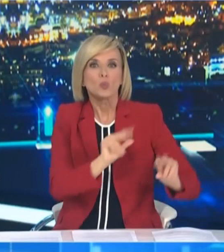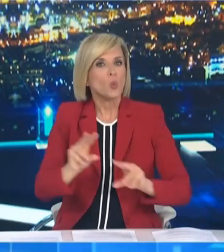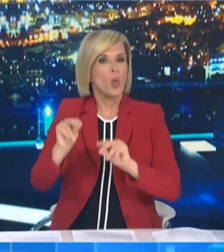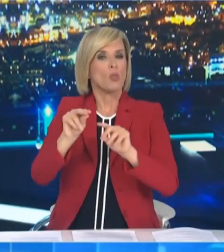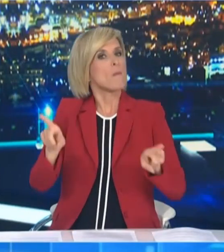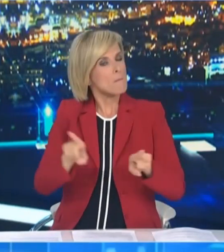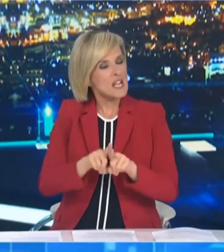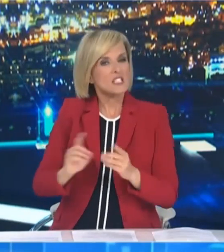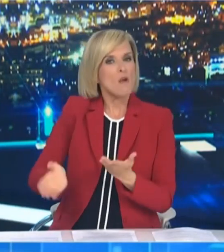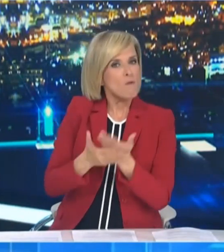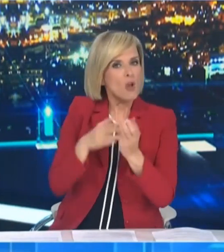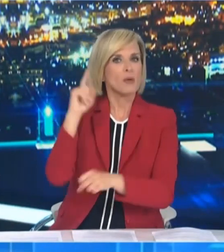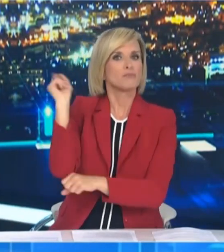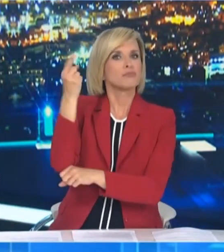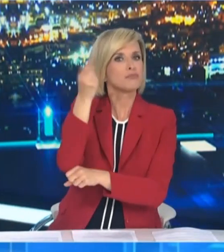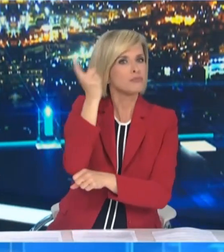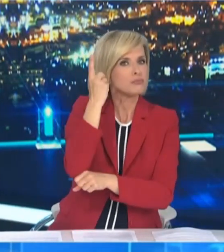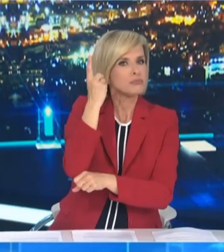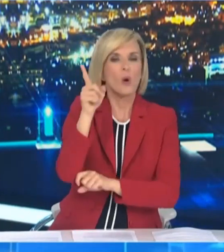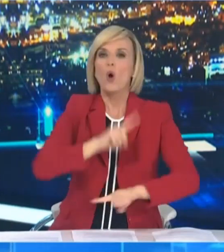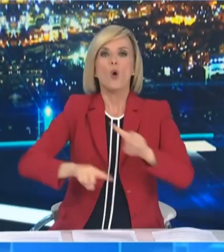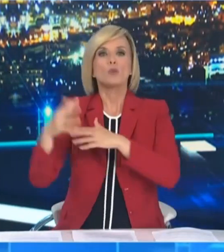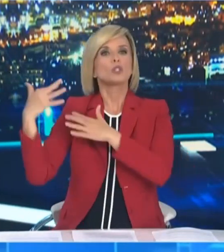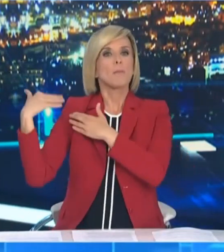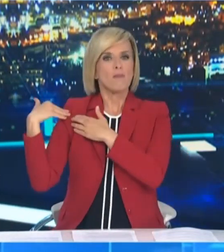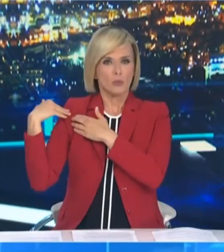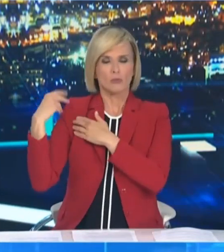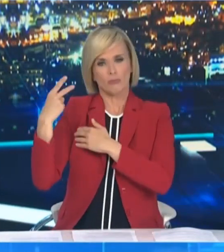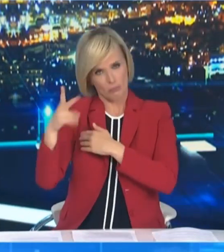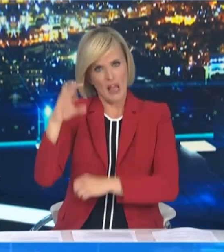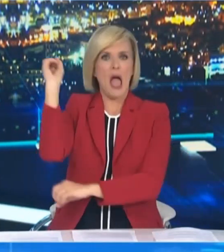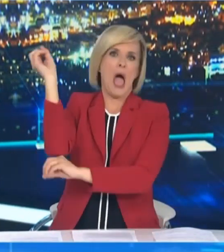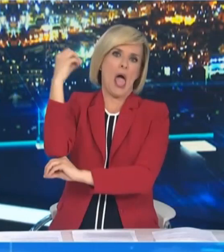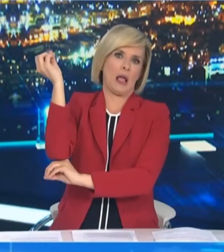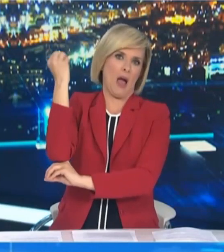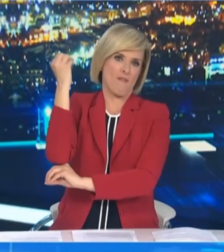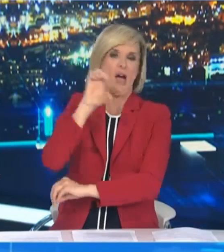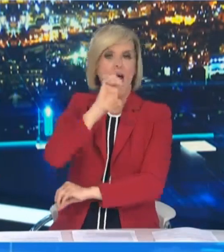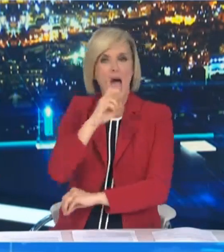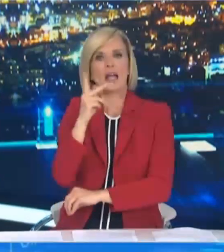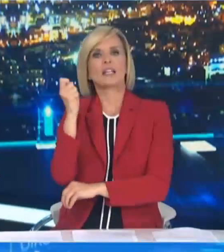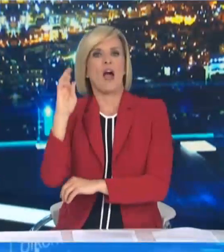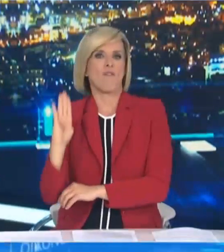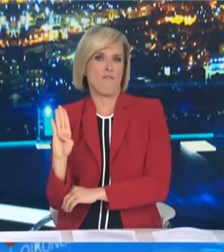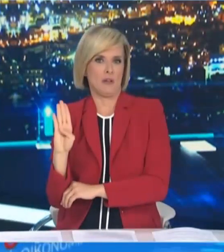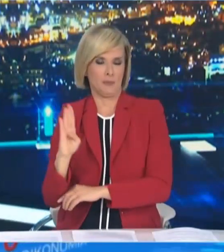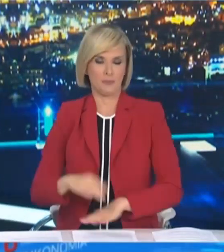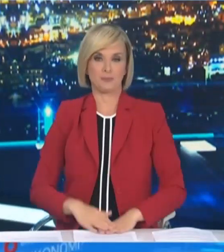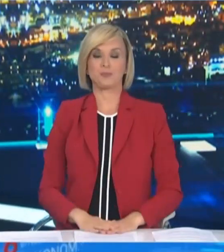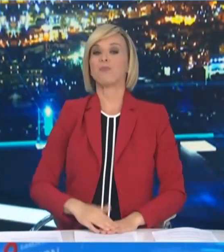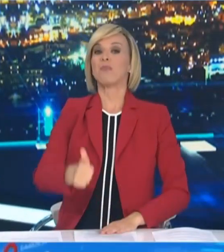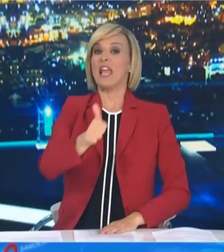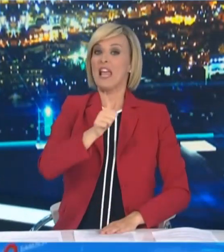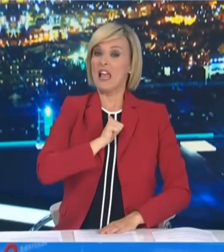αεροδιακομιδές με μέρημνα του ΕΚΑΒ. Συνολικά, ο ιδιωτικός τομέας παραχωρεί στην Αττική, στις δύο